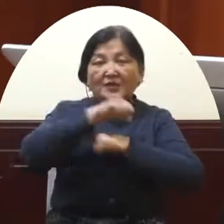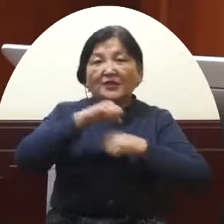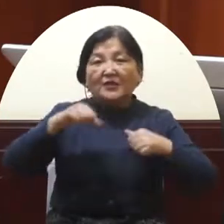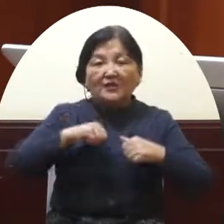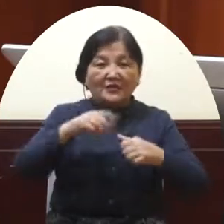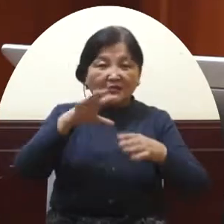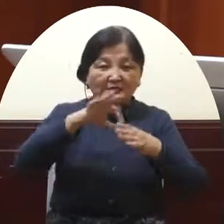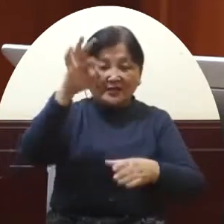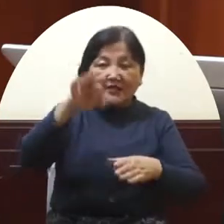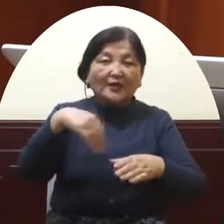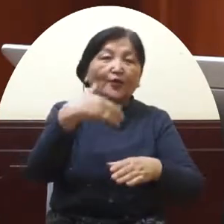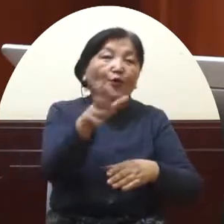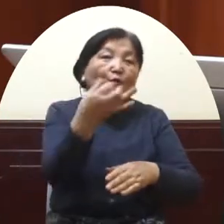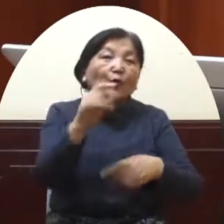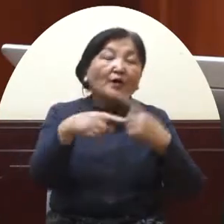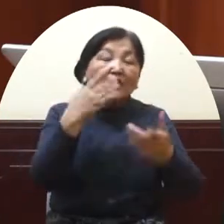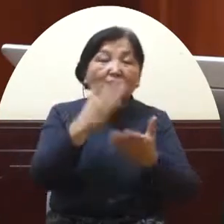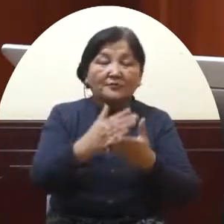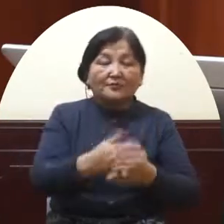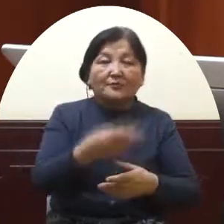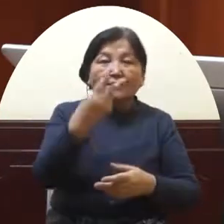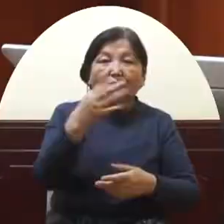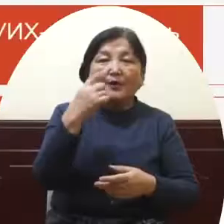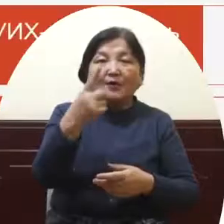асуудал. 2012 оны сонгуульд